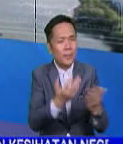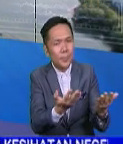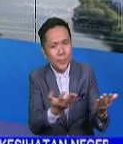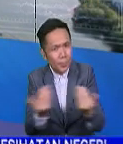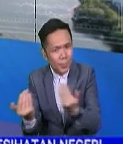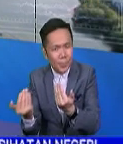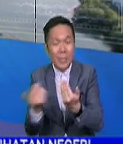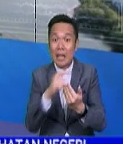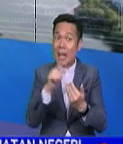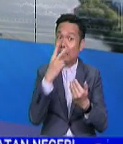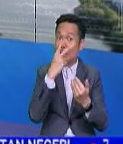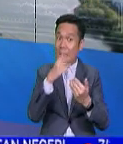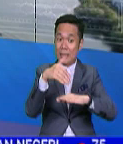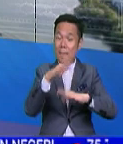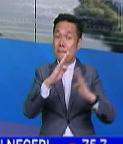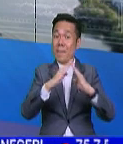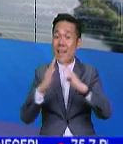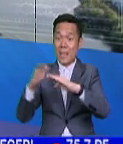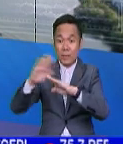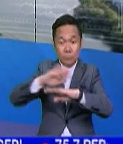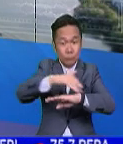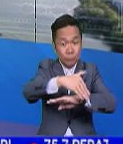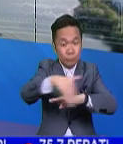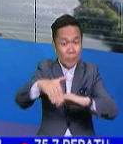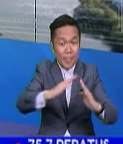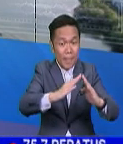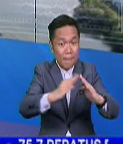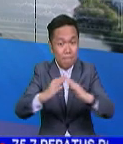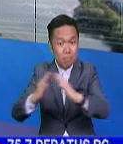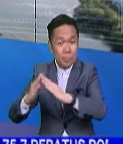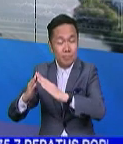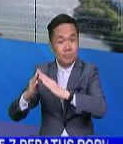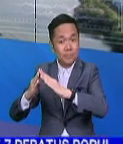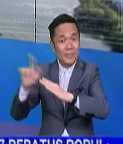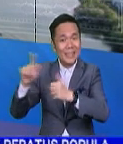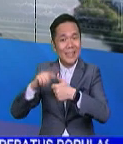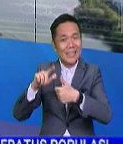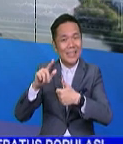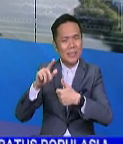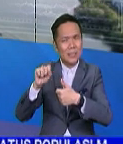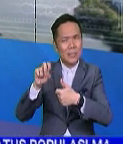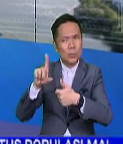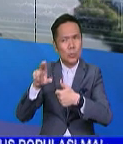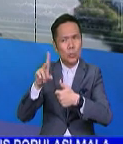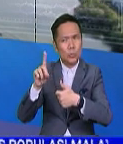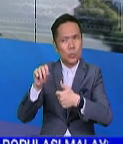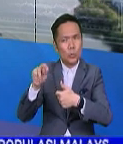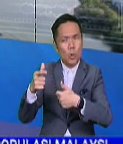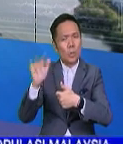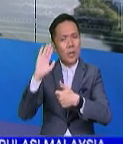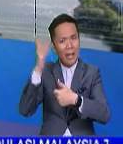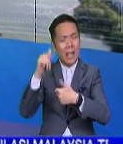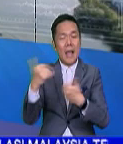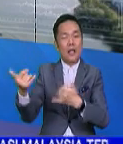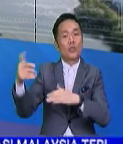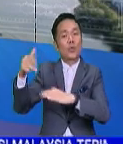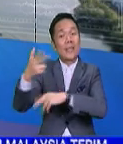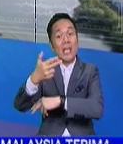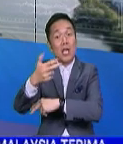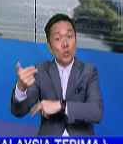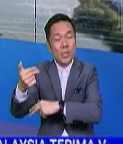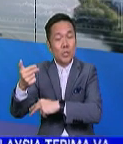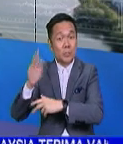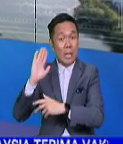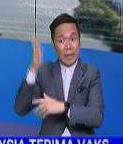melihat potensi Bandar sumpah dengannya yang bakal dibangunkan distro dong kalau bahkan seiring dengan rancangan negara Indonesia